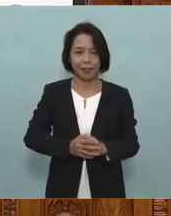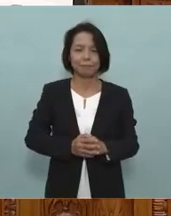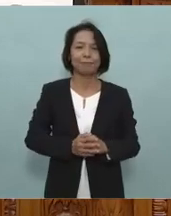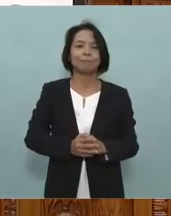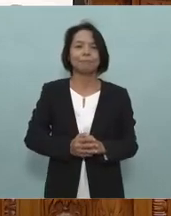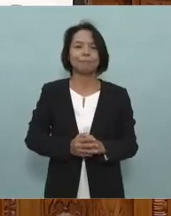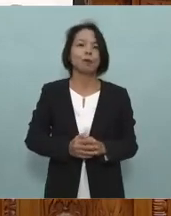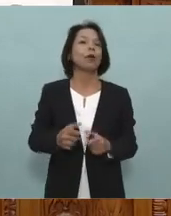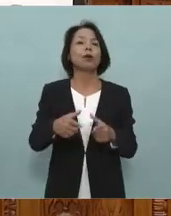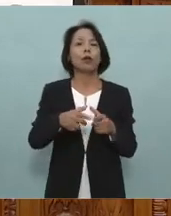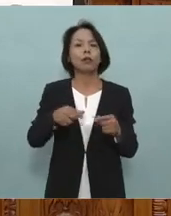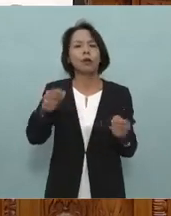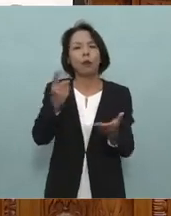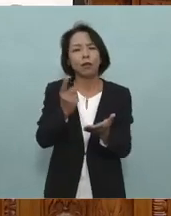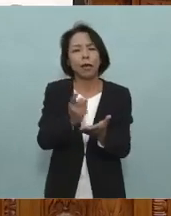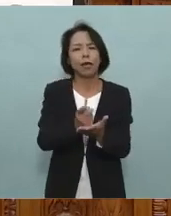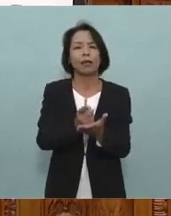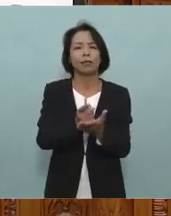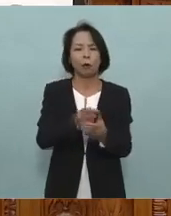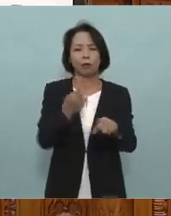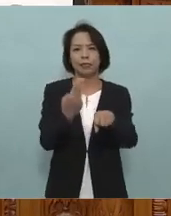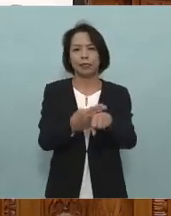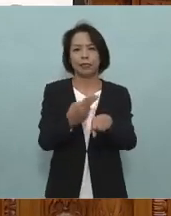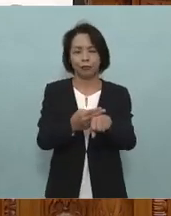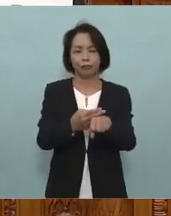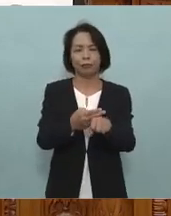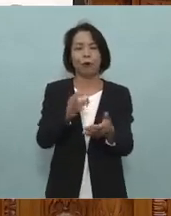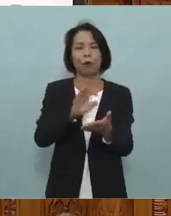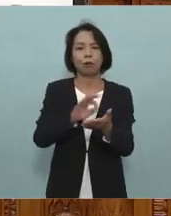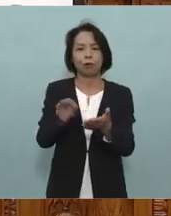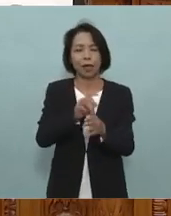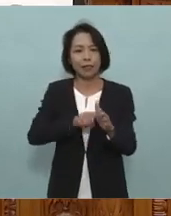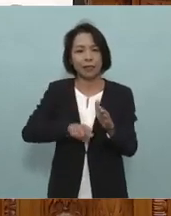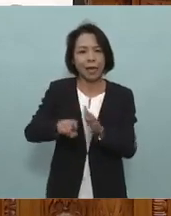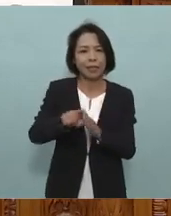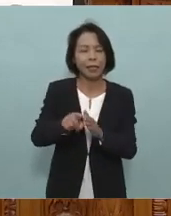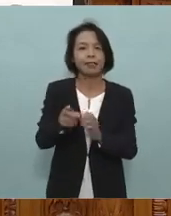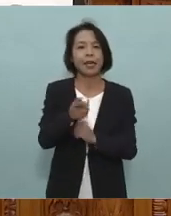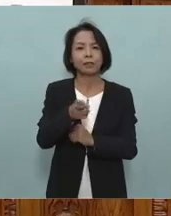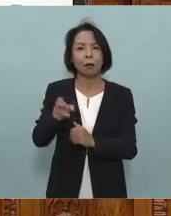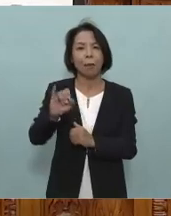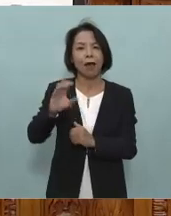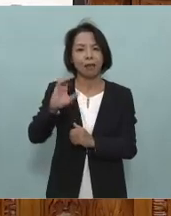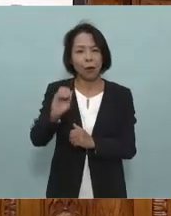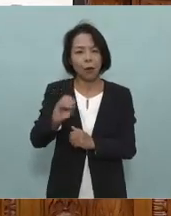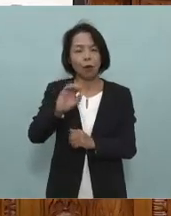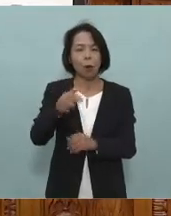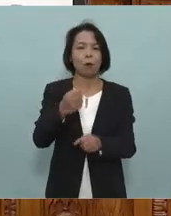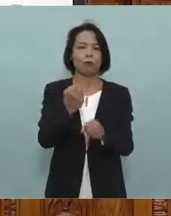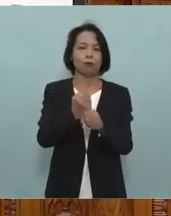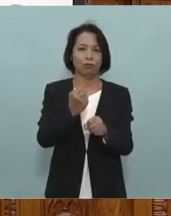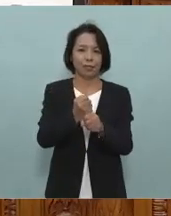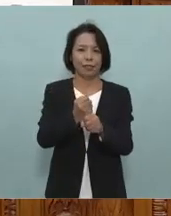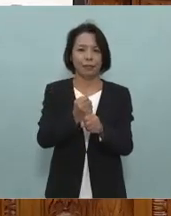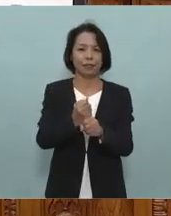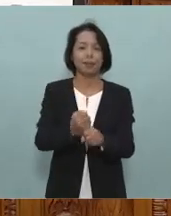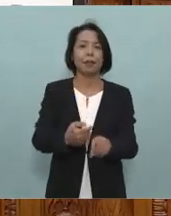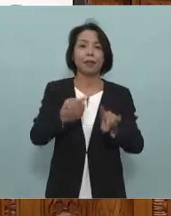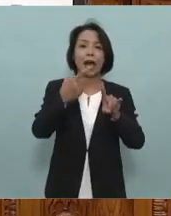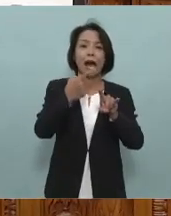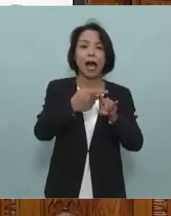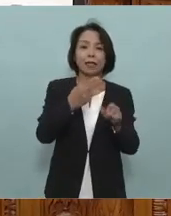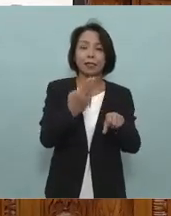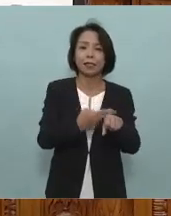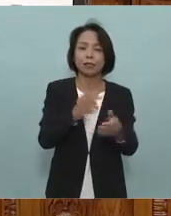日本ならではの技術を用いた最先端の倍をものづくりIT技術を活用しながら